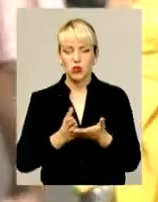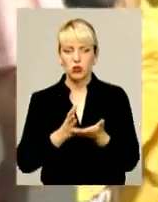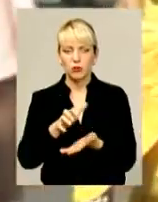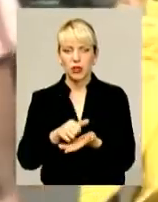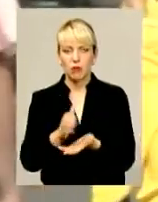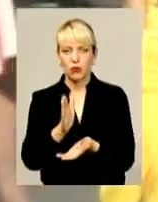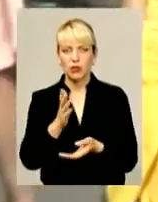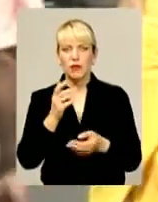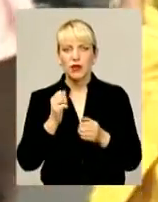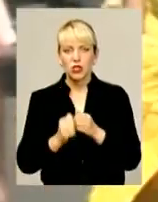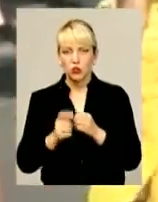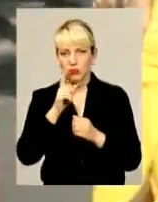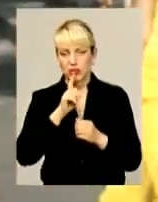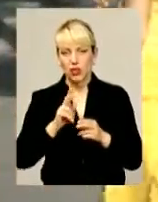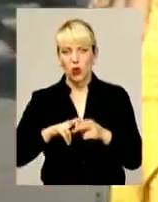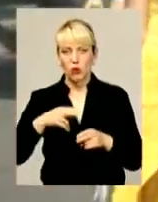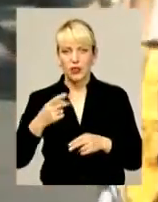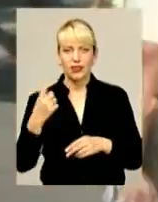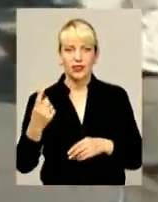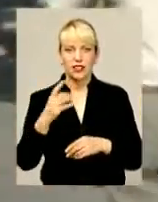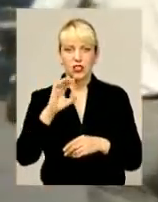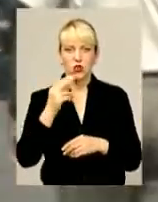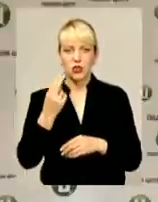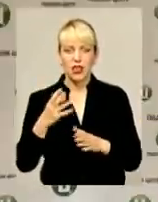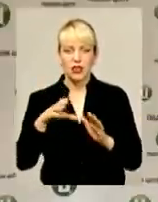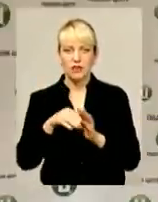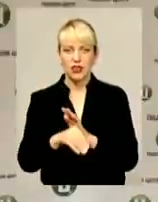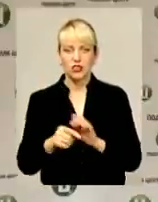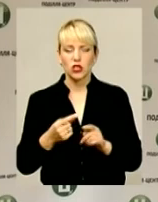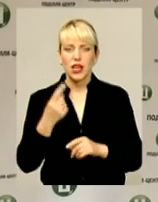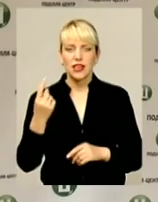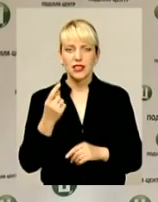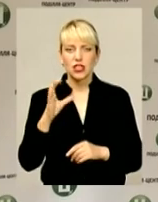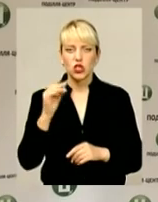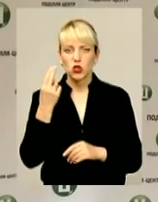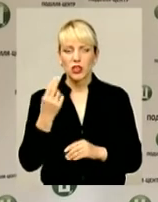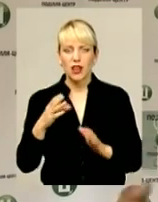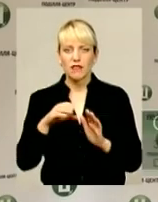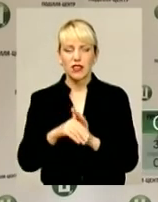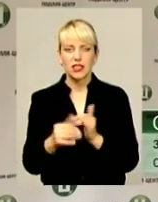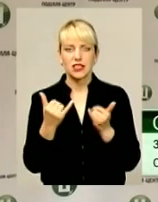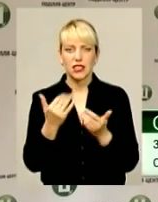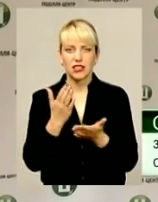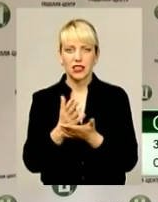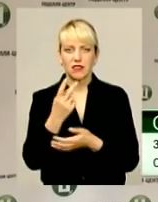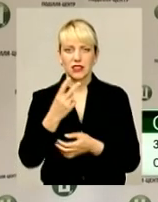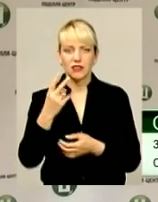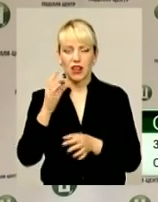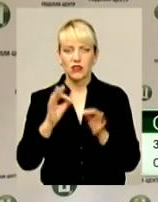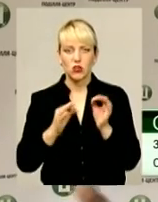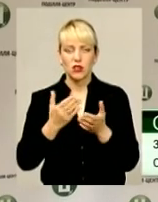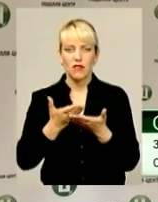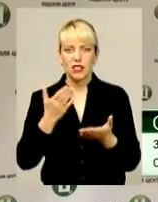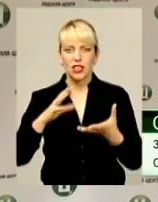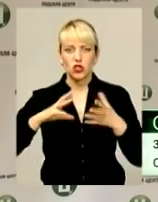матиме щомісяця компенсацію єдиного соціального внеску. Єдиний соціальний внесок сьогодні складає 22% від нарахованої